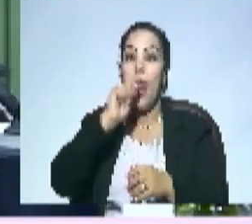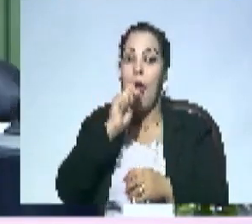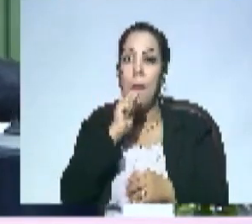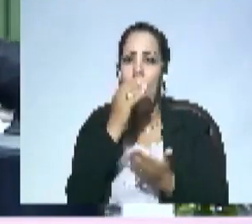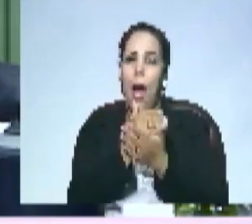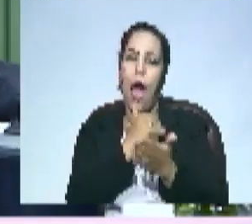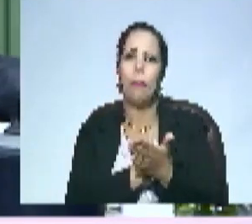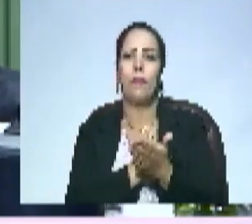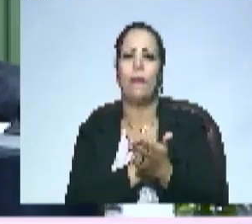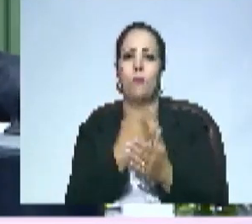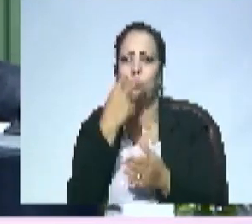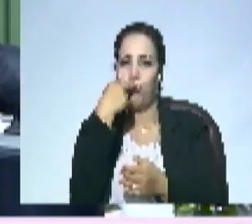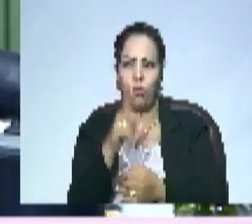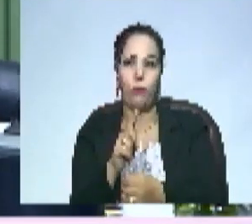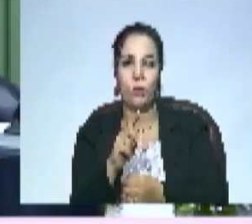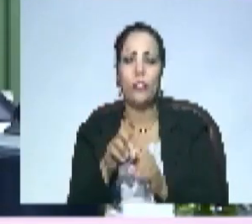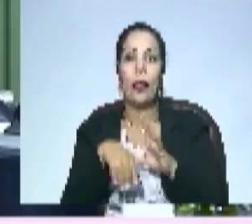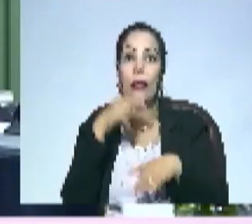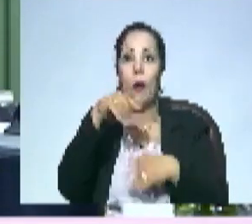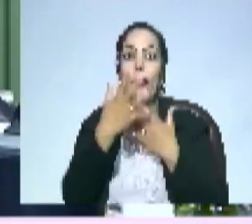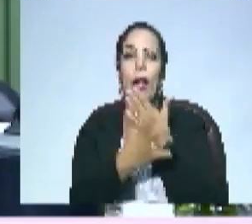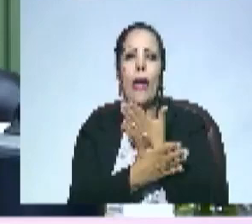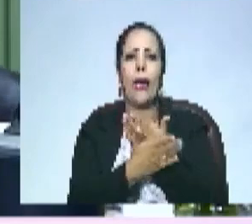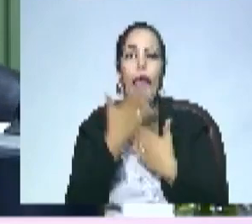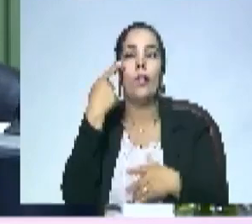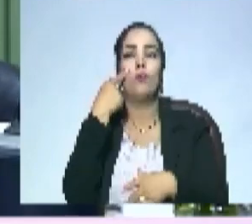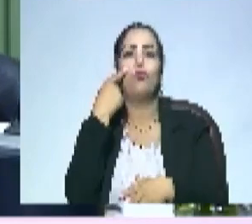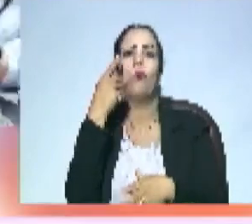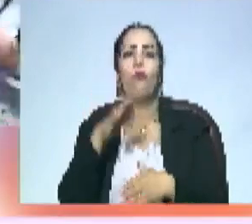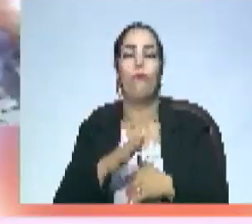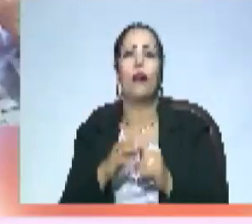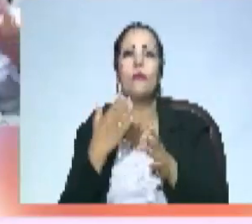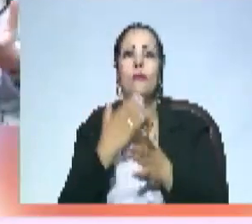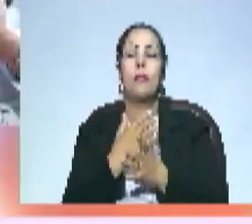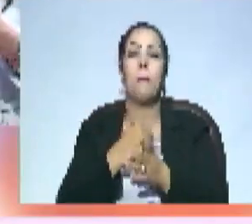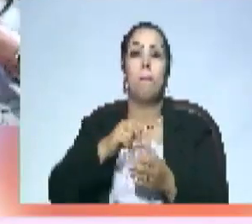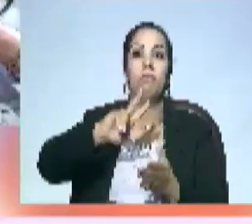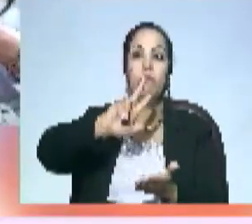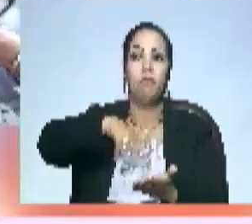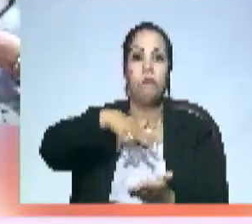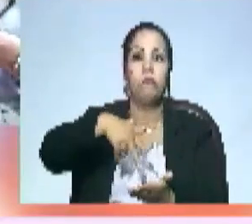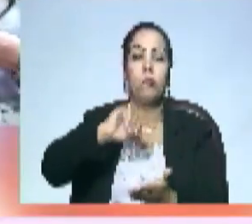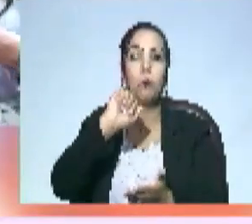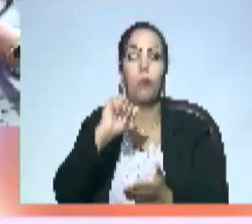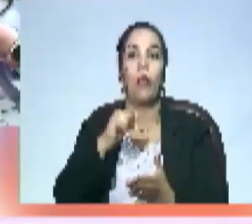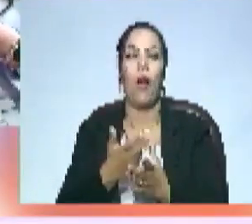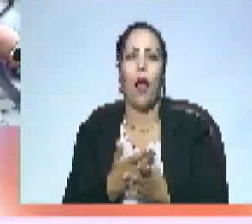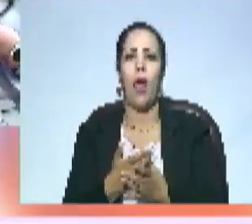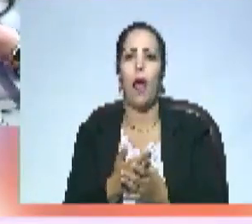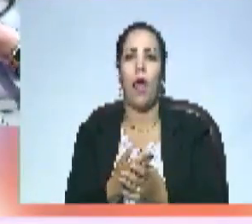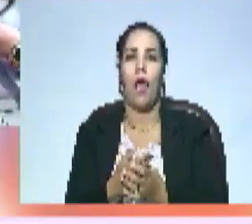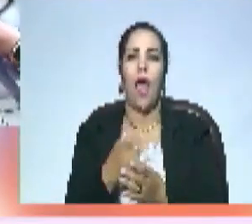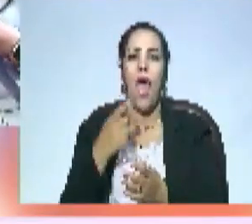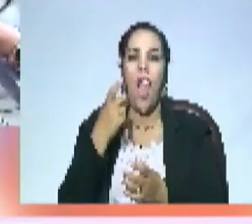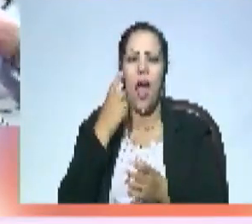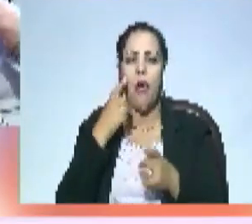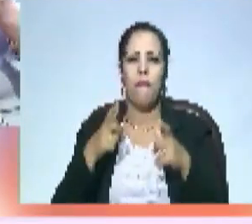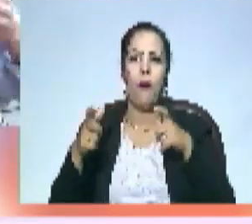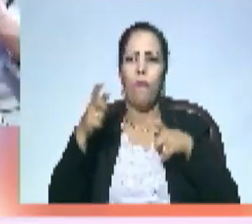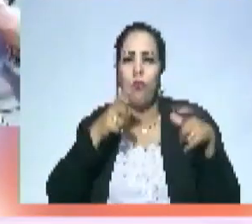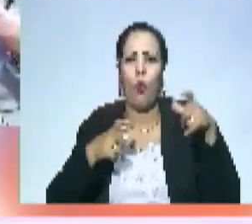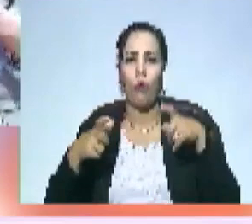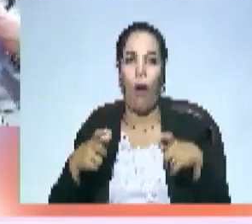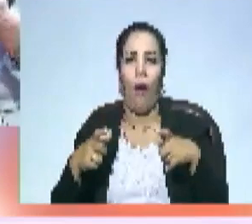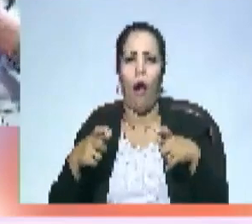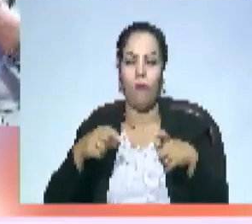هتتعمل ازاي عشان في مرات كتير حضراتكم مش بتشوفوا الكريمه اتحضر ازاي او ده كريم شانتيه بالظبط